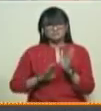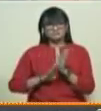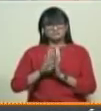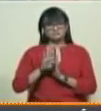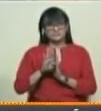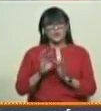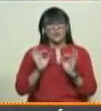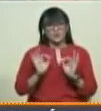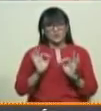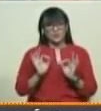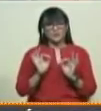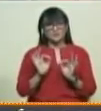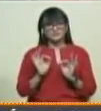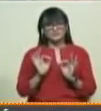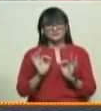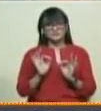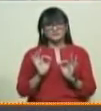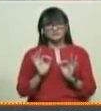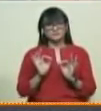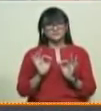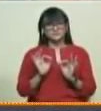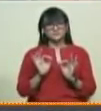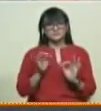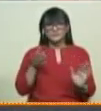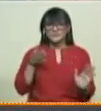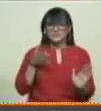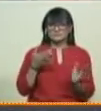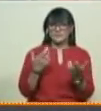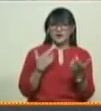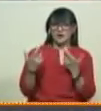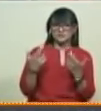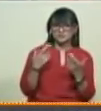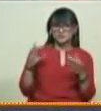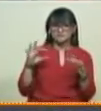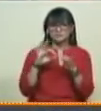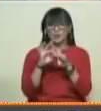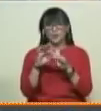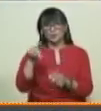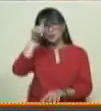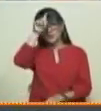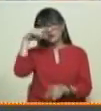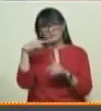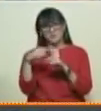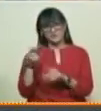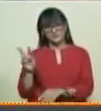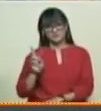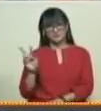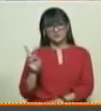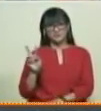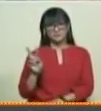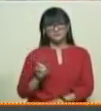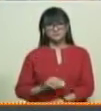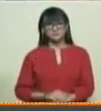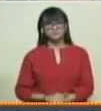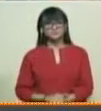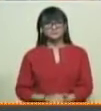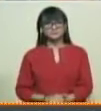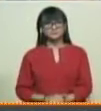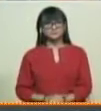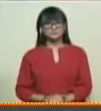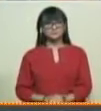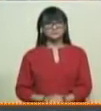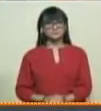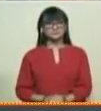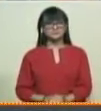paso firme, a paso seguro en las relaciones estratégicas entre Turquía y Venezuela. Venezuela